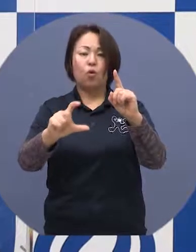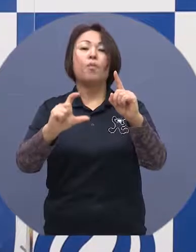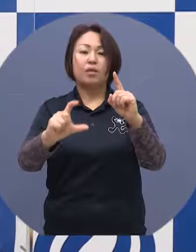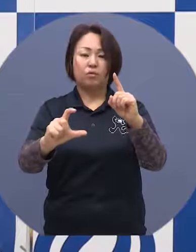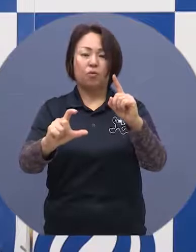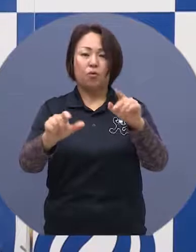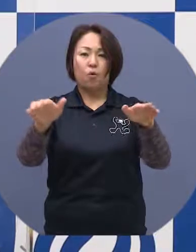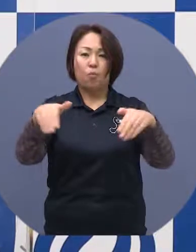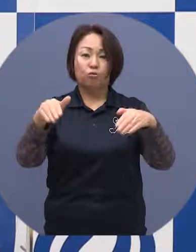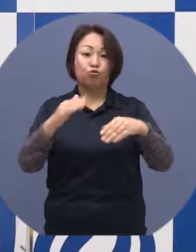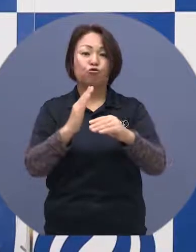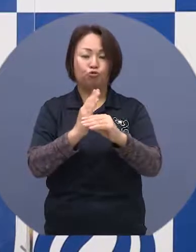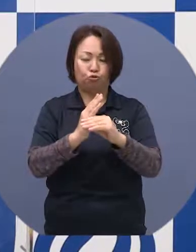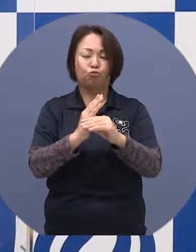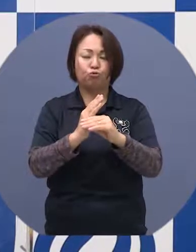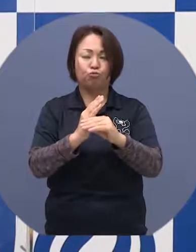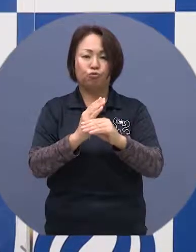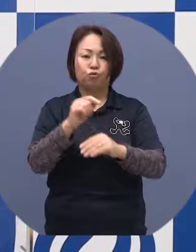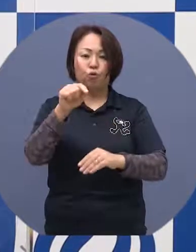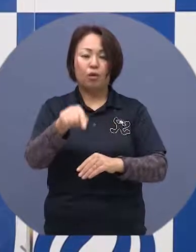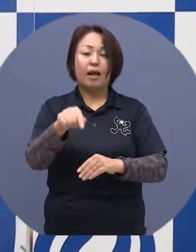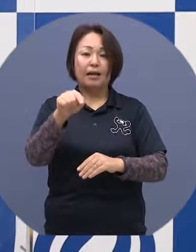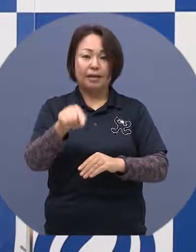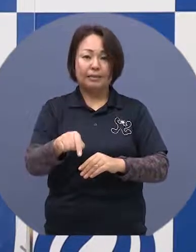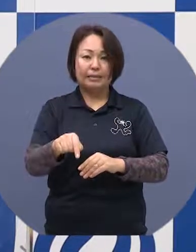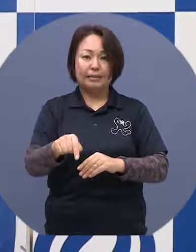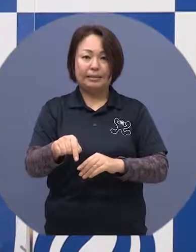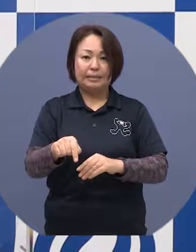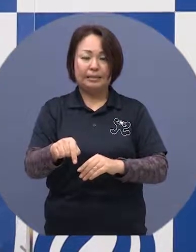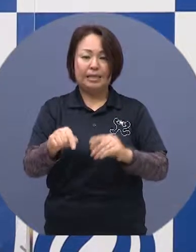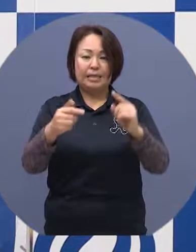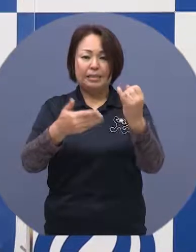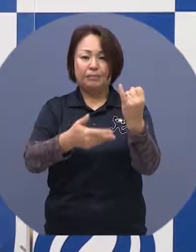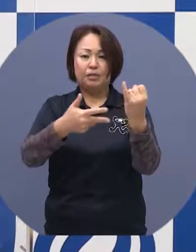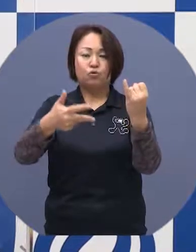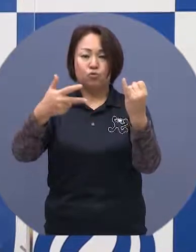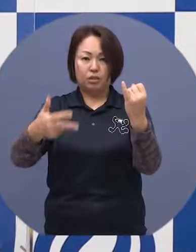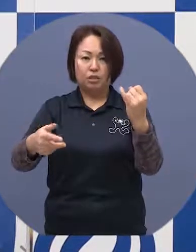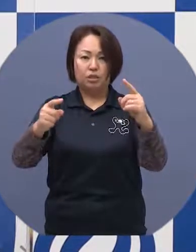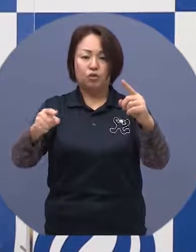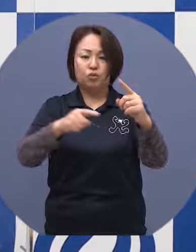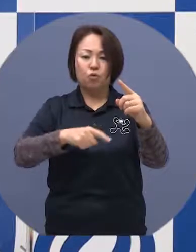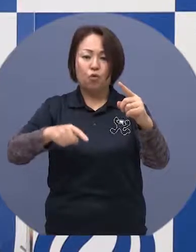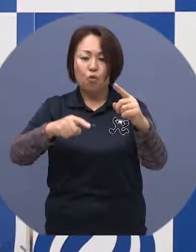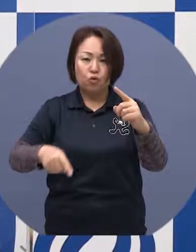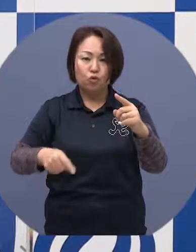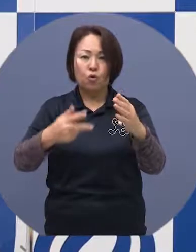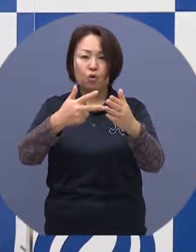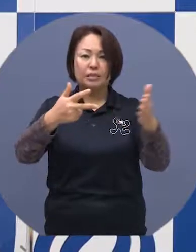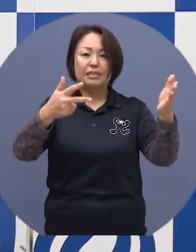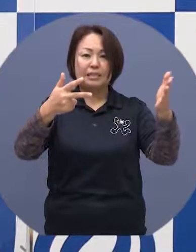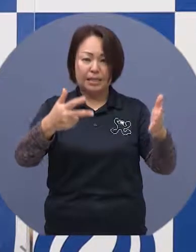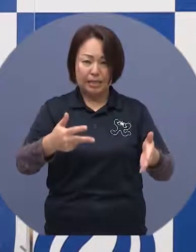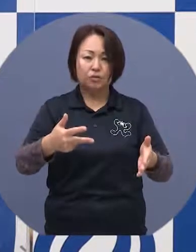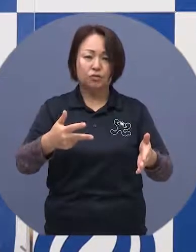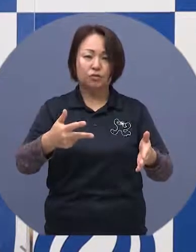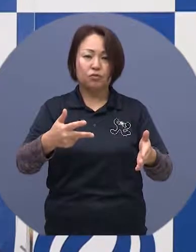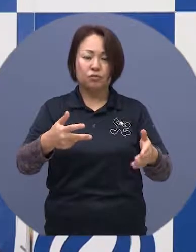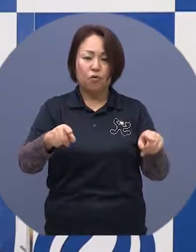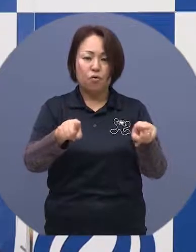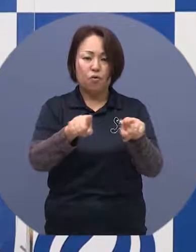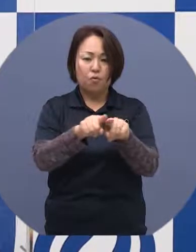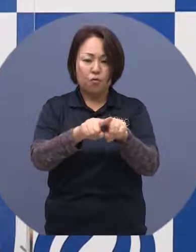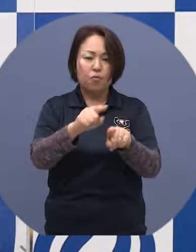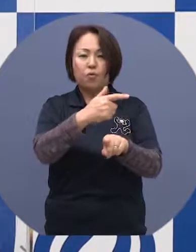その中に射水市公共施設個別施設計画の素案があるわけでございます